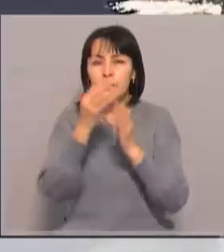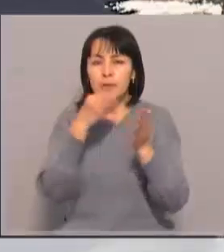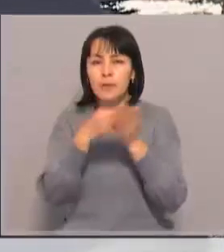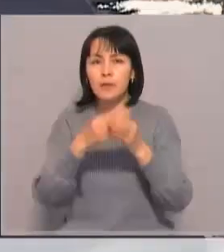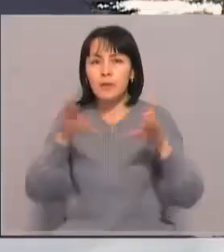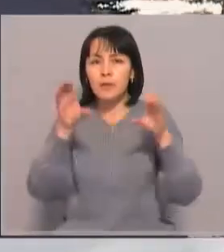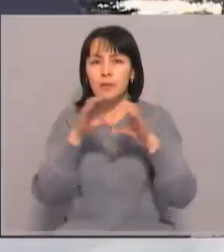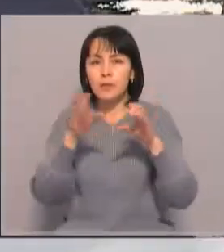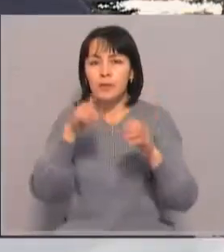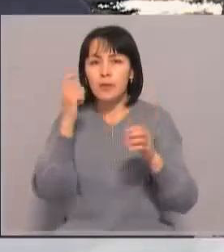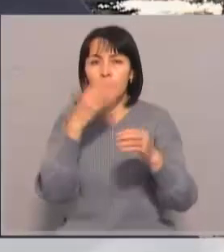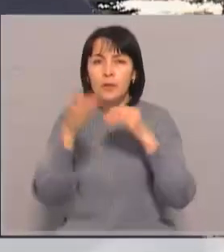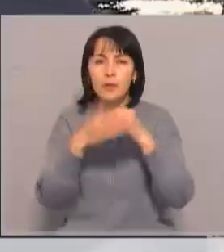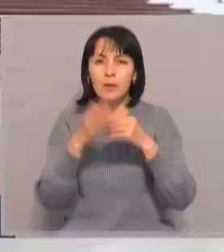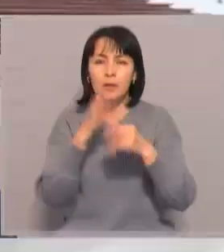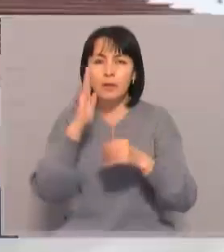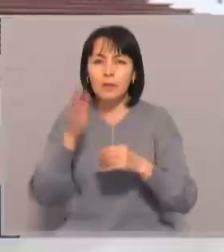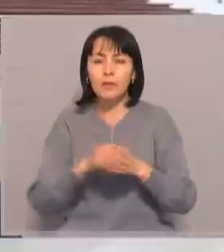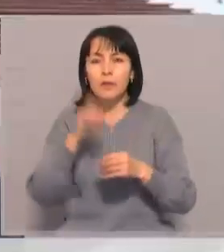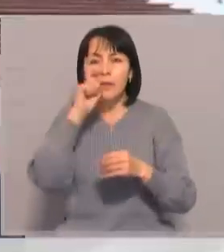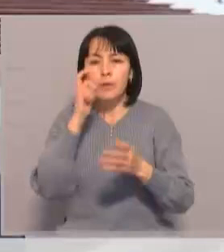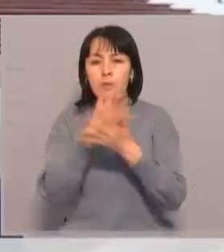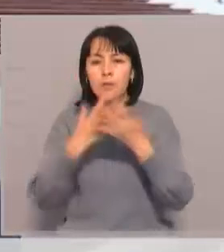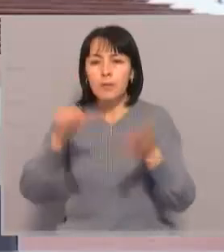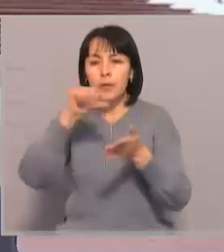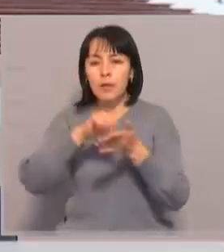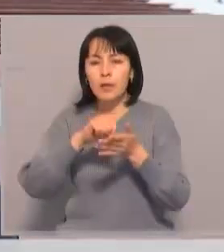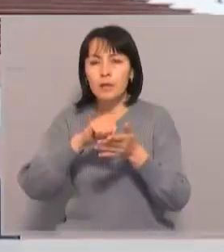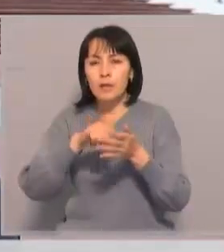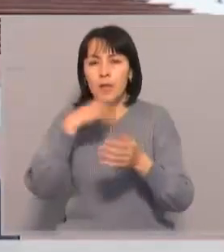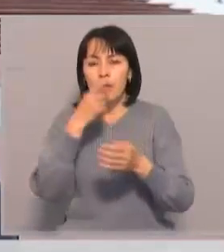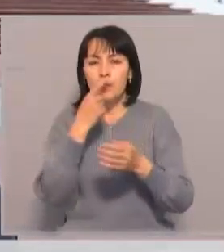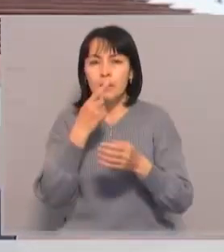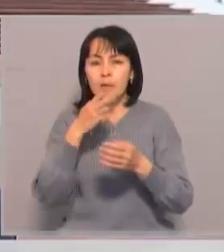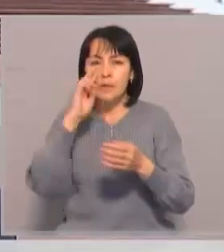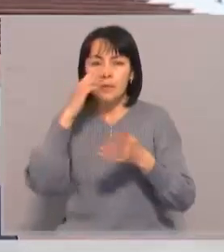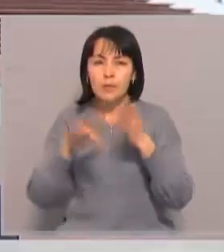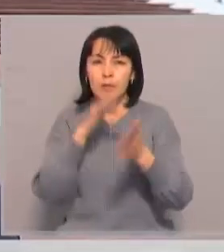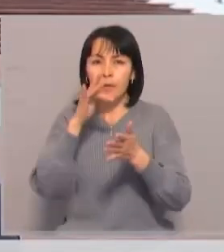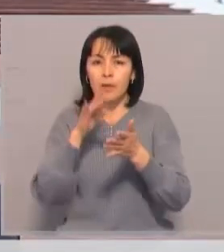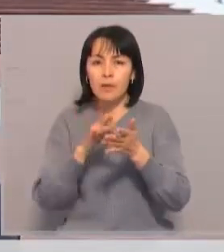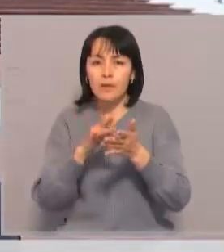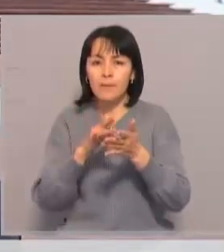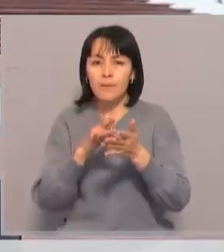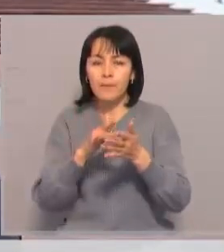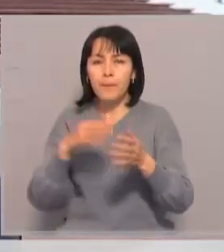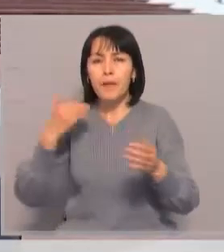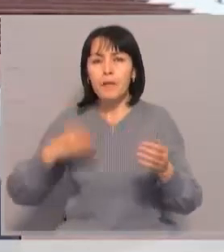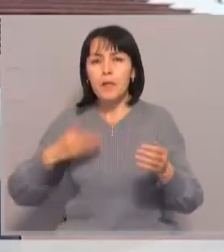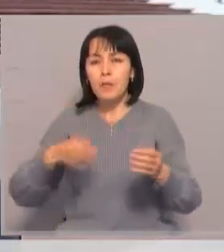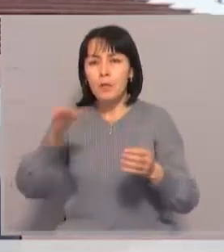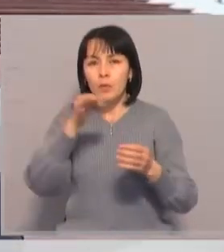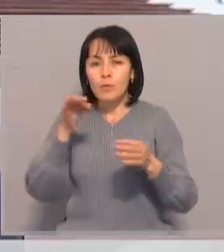иелері жазаланады. Пияз өніміне қатысты айта келсек, пияз өнімі Шымкент қаласына Жамбыл